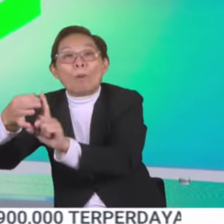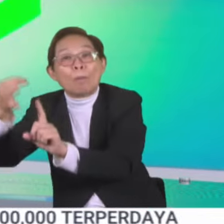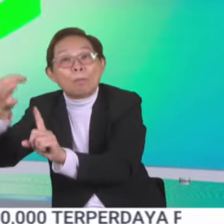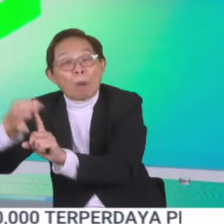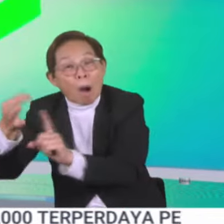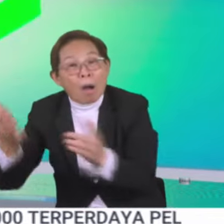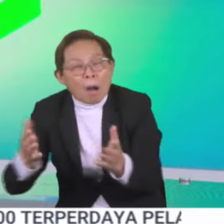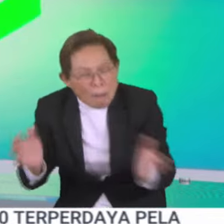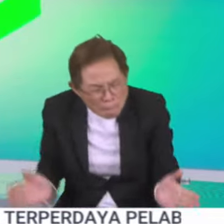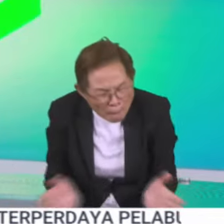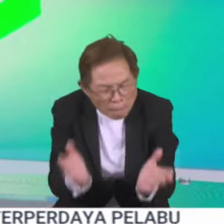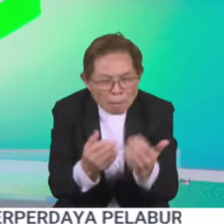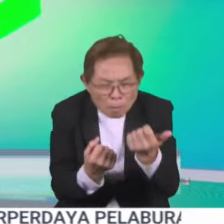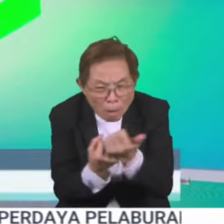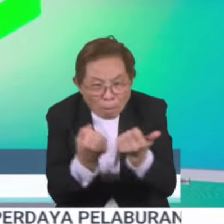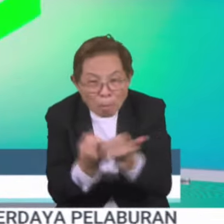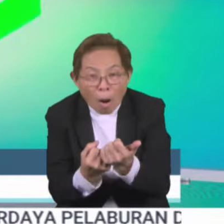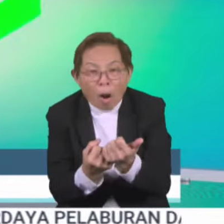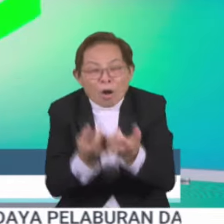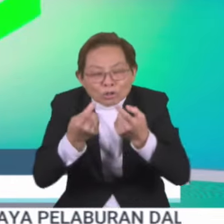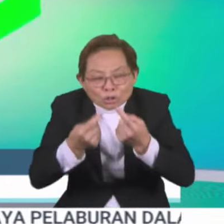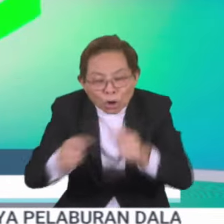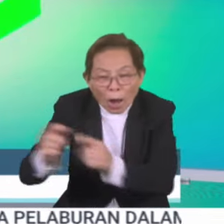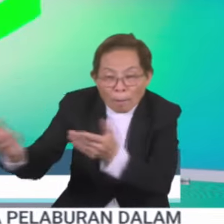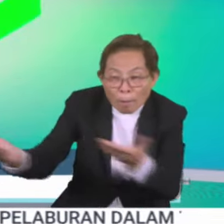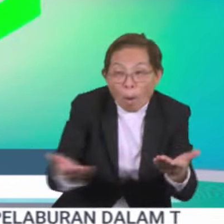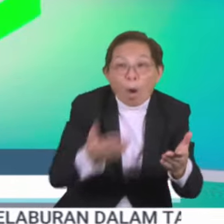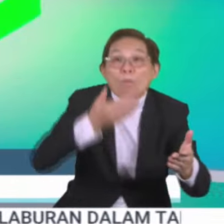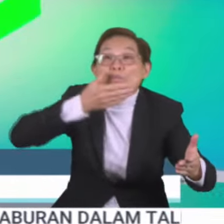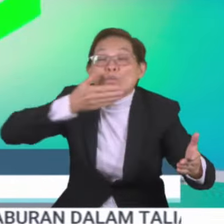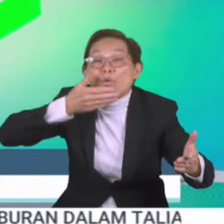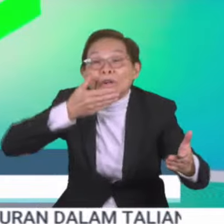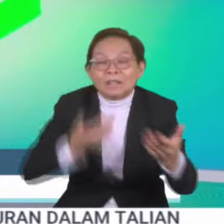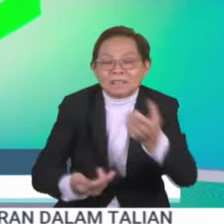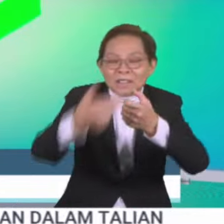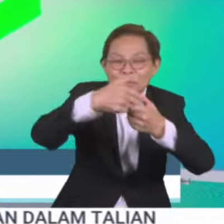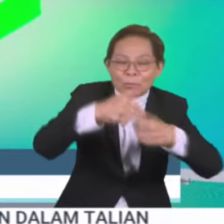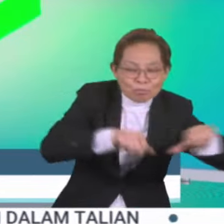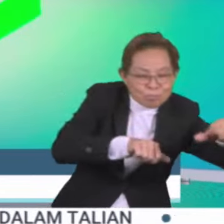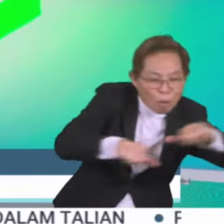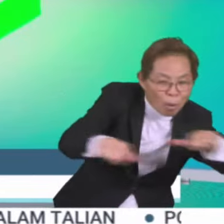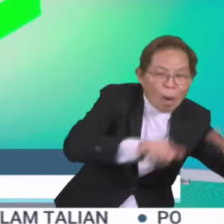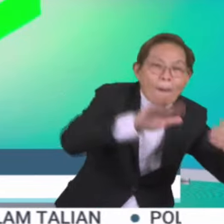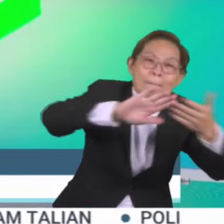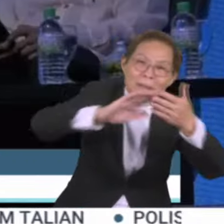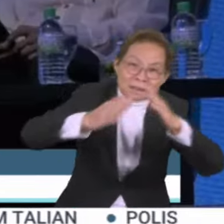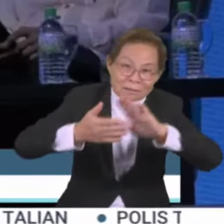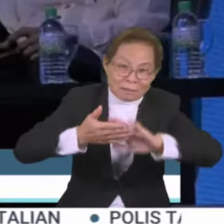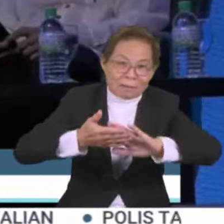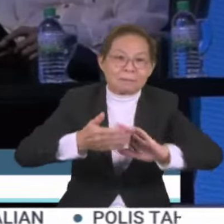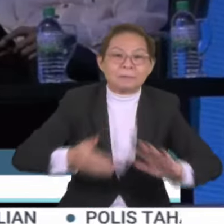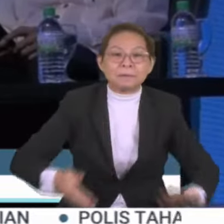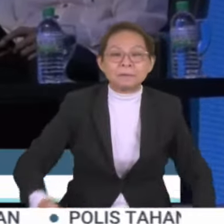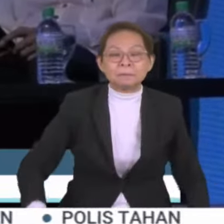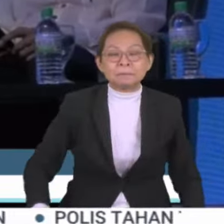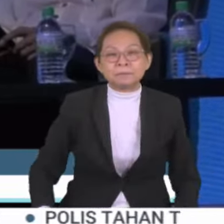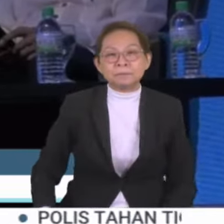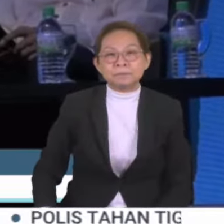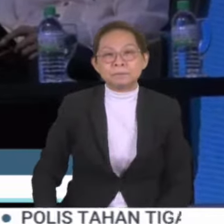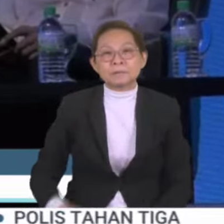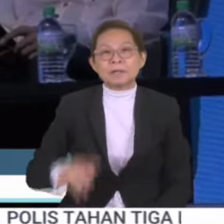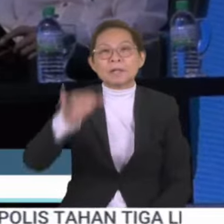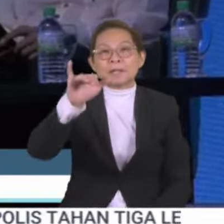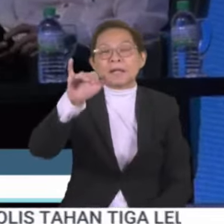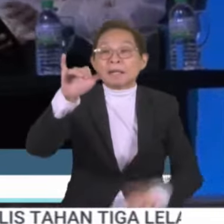termasuk menggalakkan serta menyokong gerakan usaha membawa golongan muda untuk terlibat dengan aktiviti masyarakat.